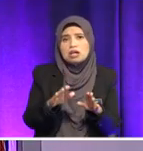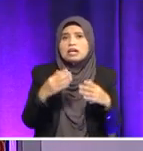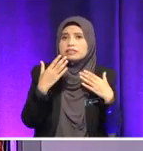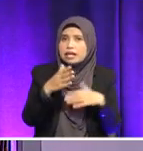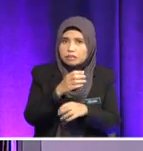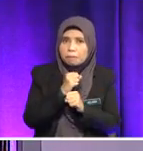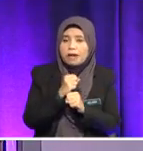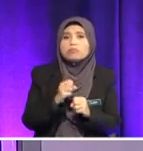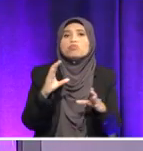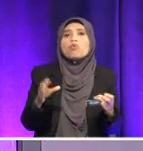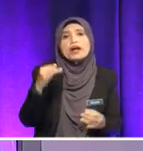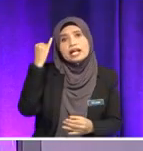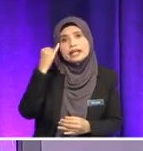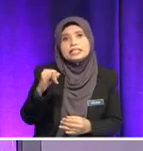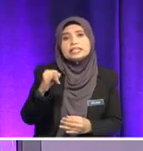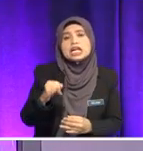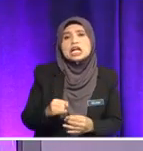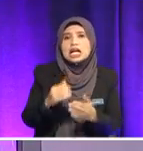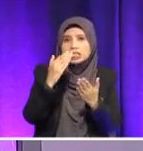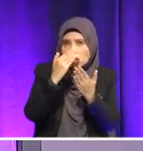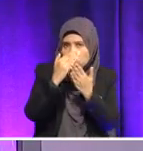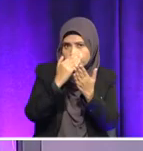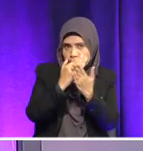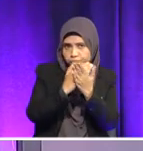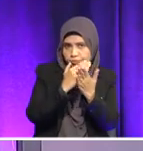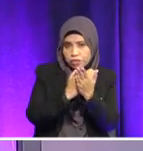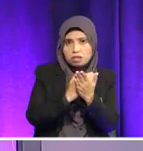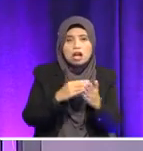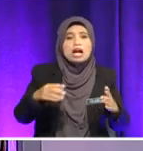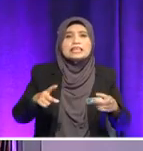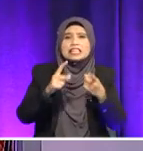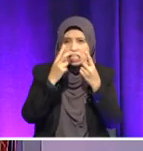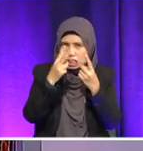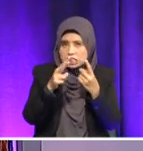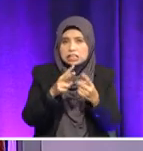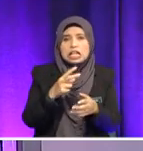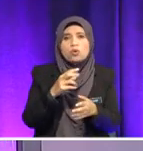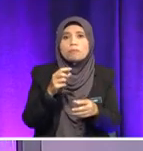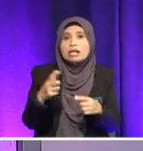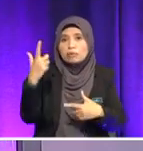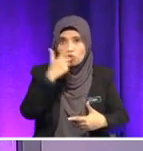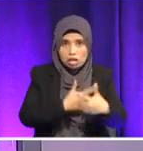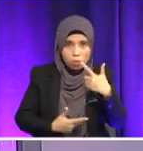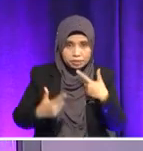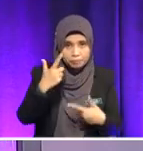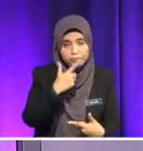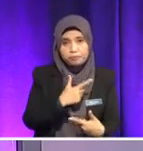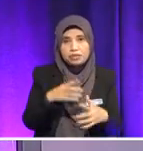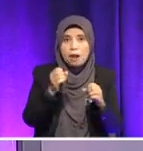semua tadi buat cadangan kemudian baru teliti apa yang diputuskan kemudian memusyarat dan melawat mistik